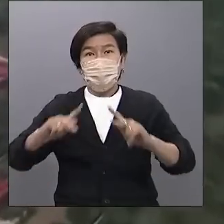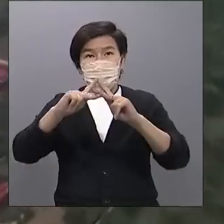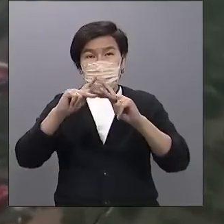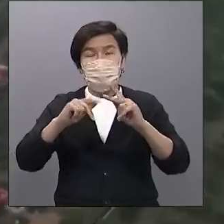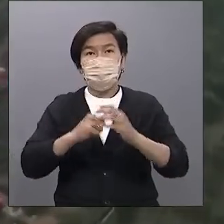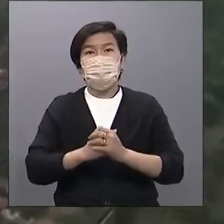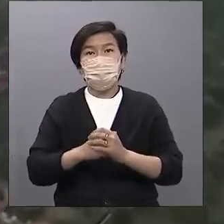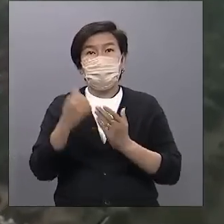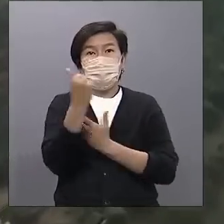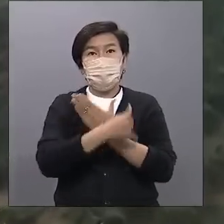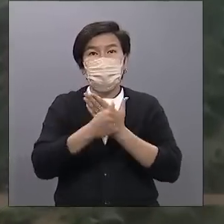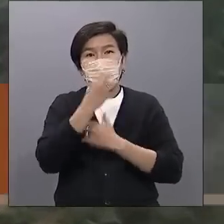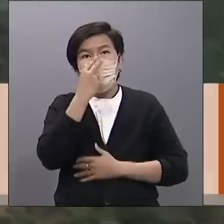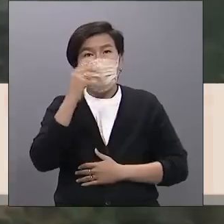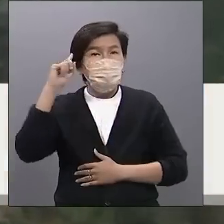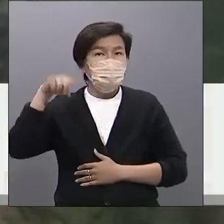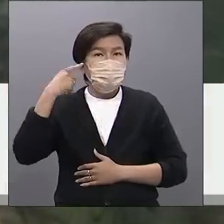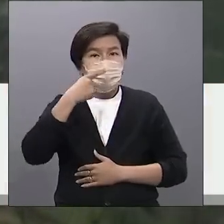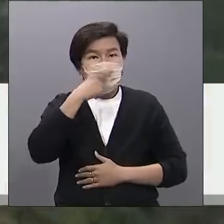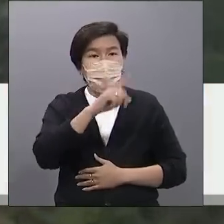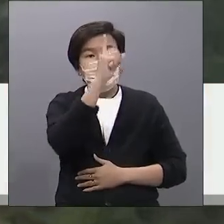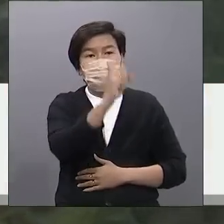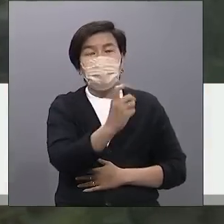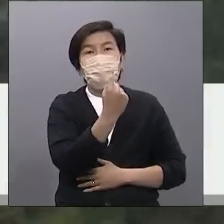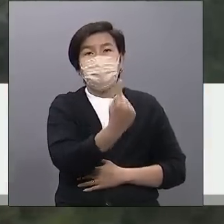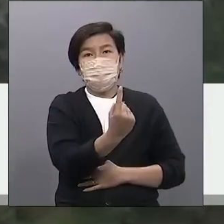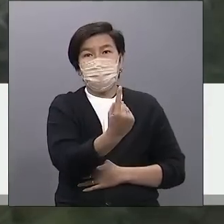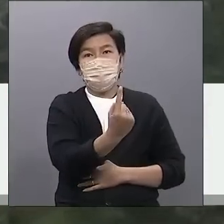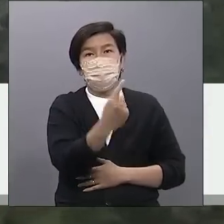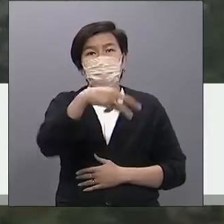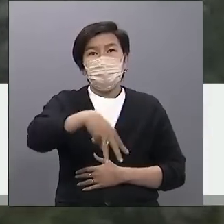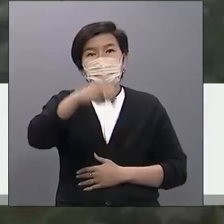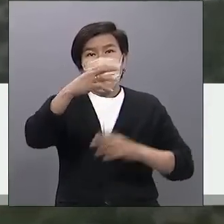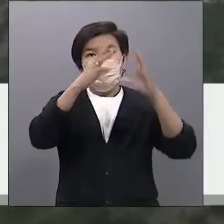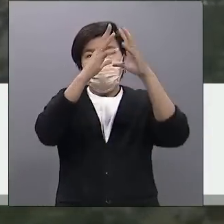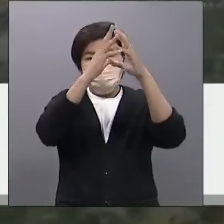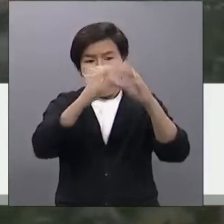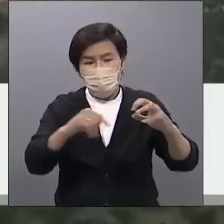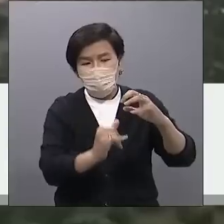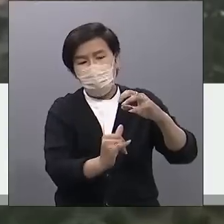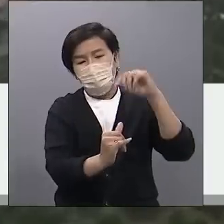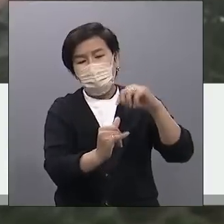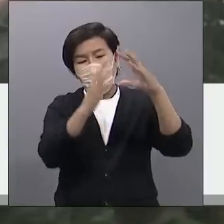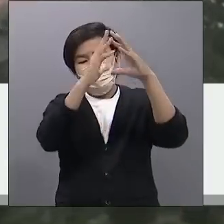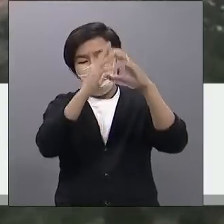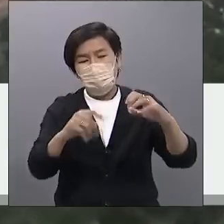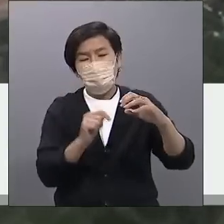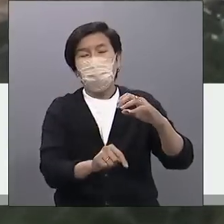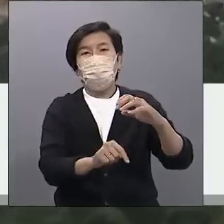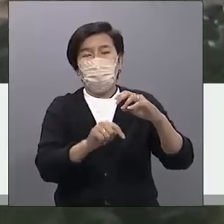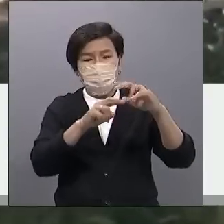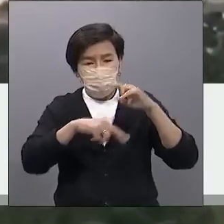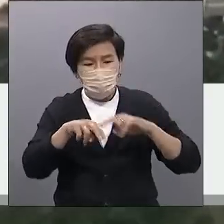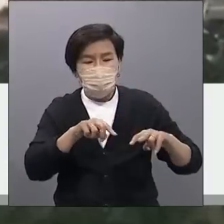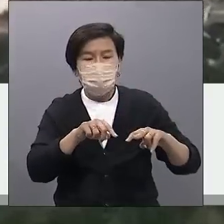1คนพบอยู่ในซากปรักหักพังในเมืองเมืองหนึ่งซึ่งเป็นพื้นที่ประสบภัยซึ่งก่อนหน้านี้ผู้ใช้งานโซเชียลมีเดีย